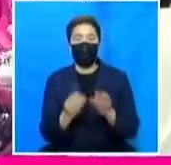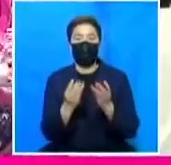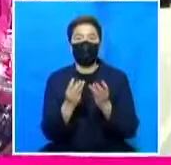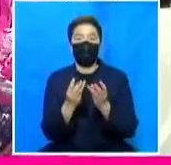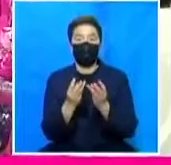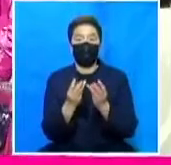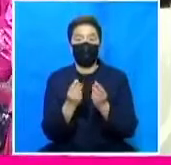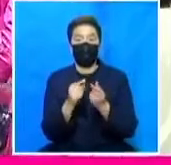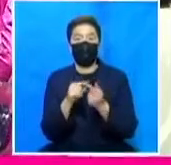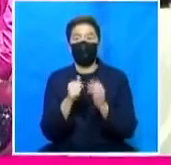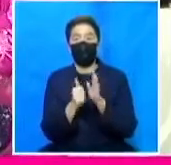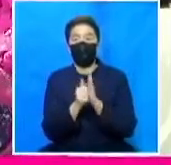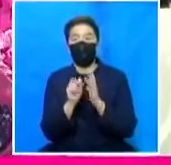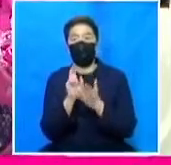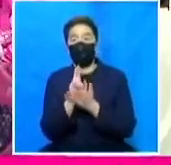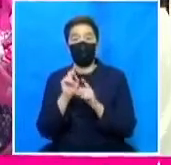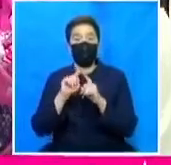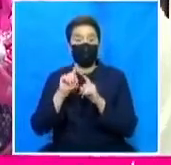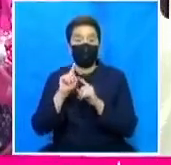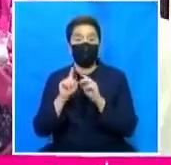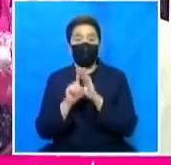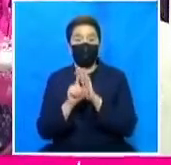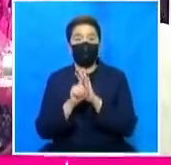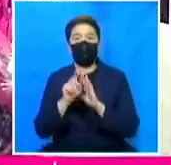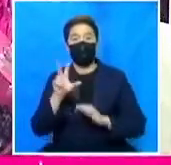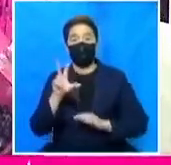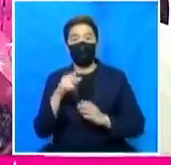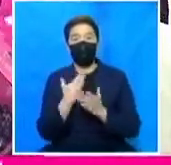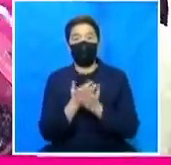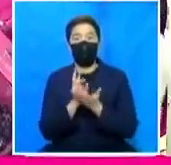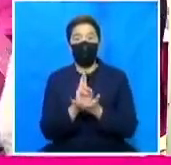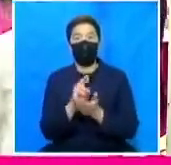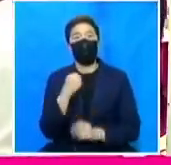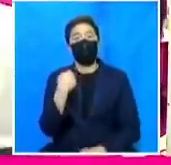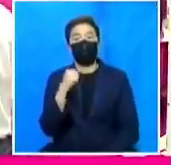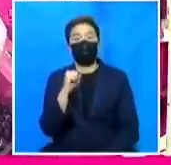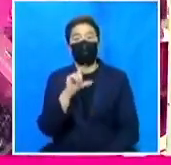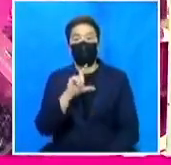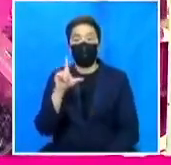ได้ทำการออกรางวัลอันดับที่1ครั้งที่3เป็นเงิน10ล้านบาท